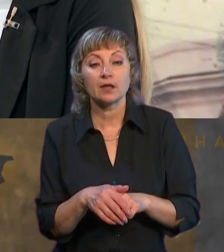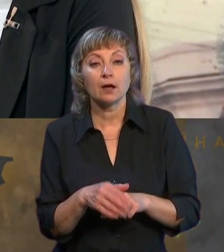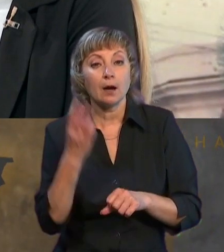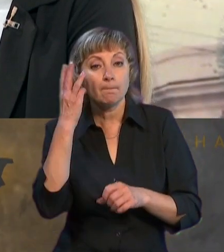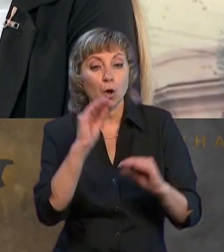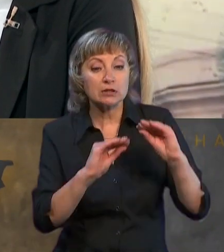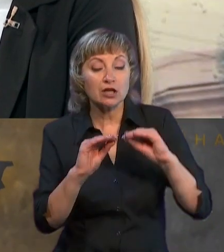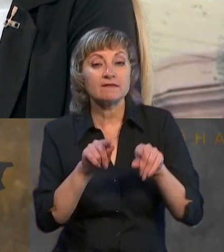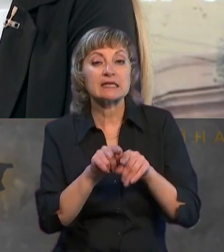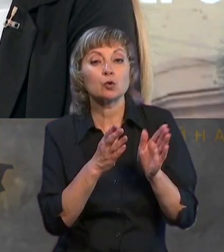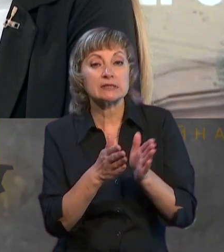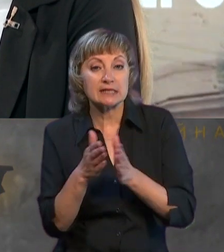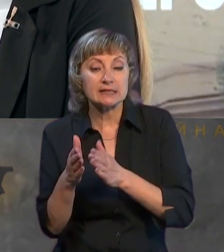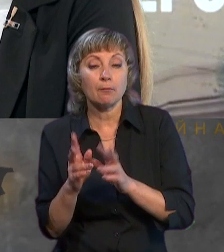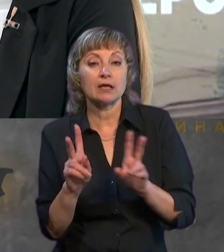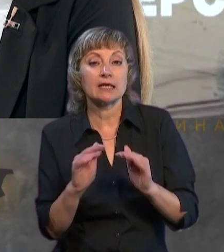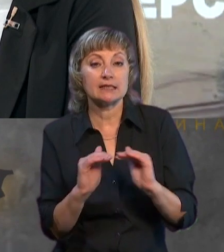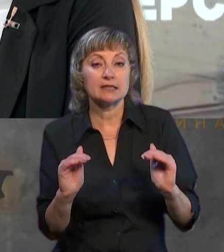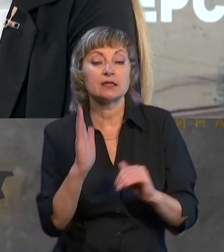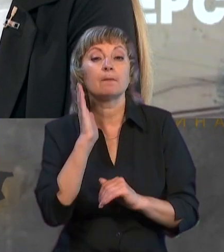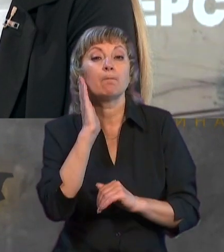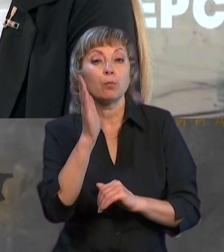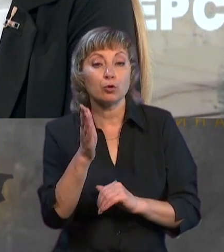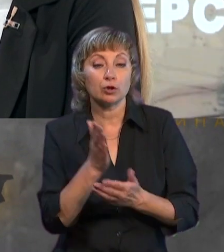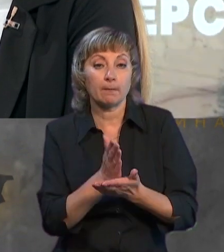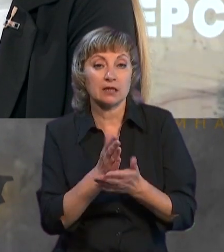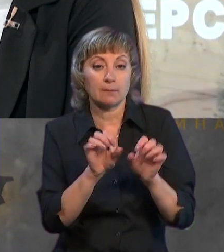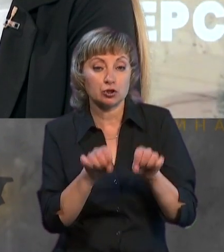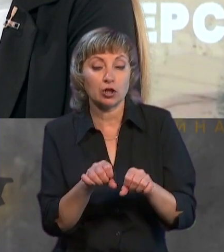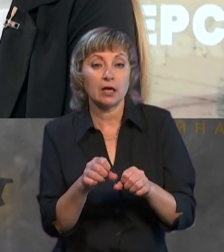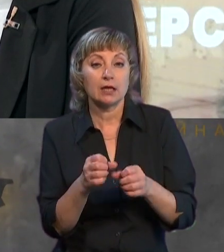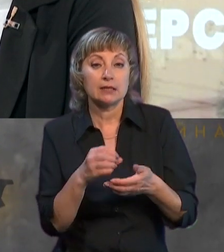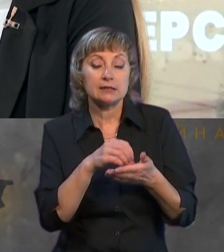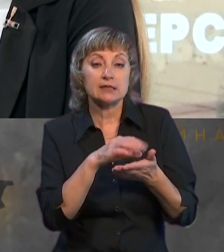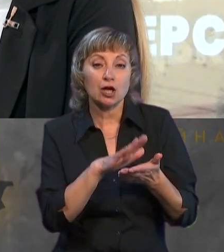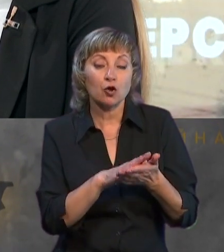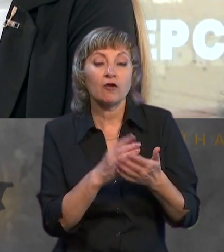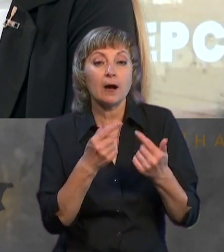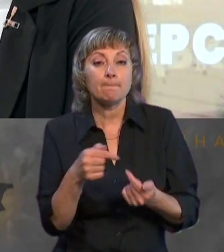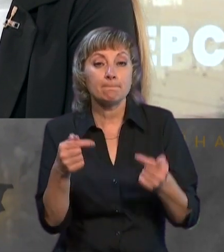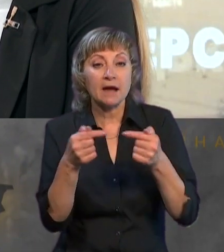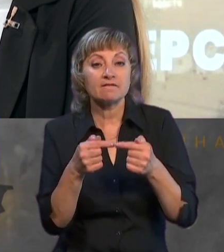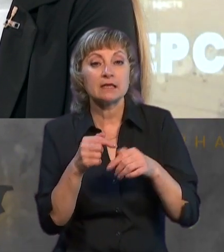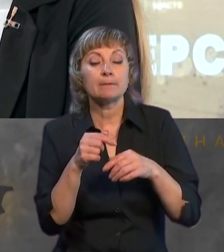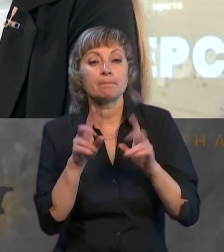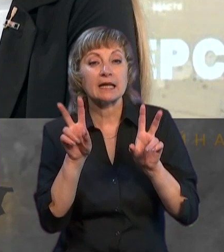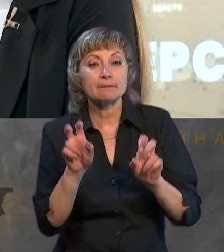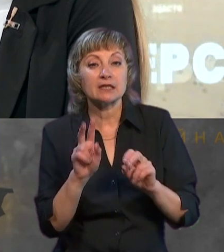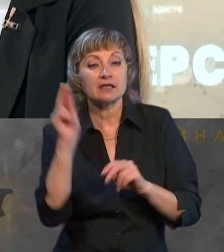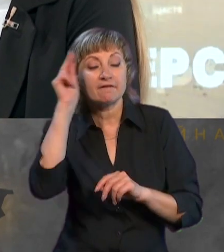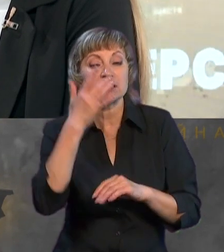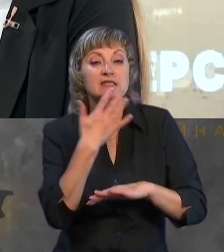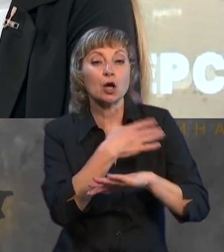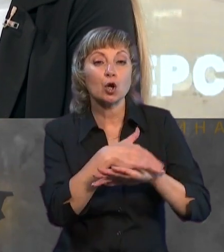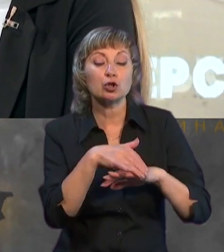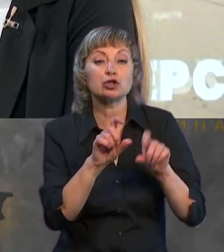змоделювати таку систему, в якій діти будуть мати можливість зарахувати певні предмети, які вони вивчають у закордонних